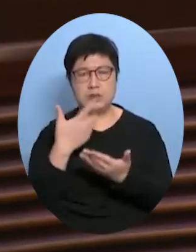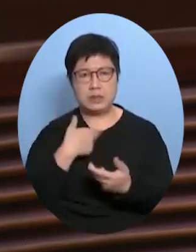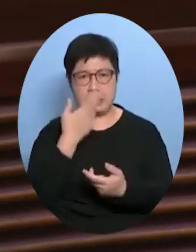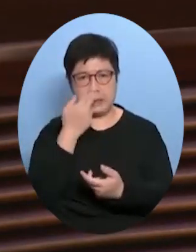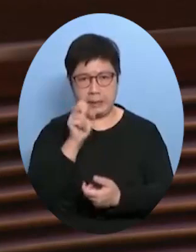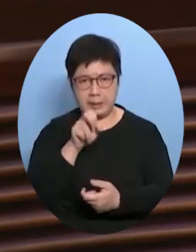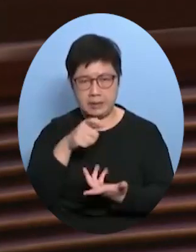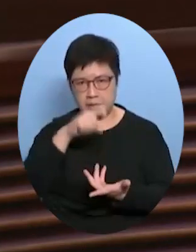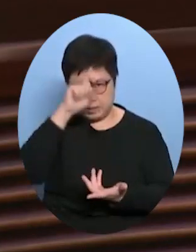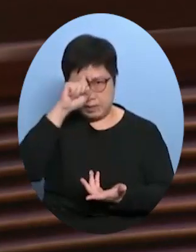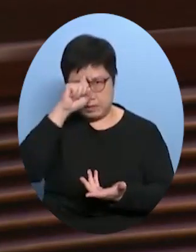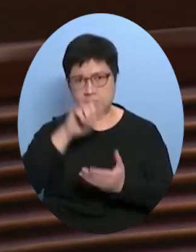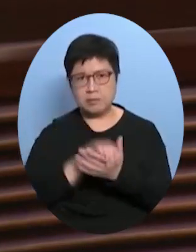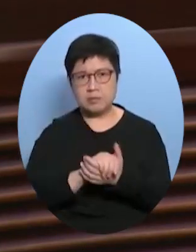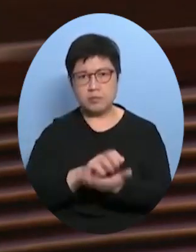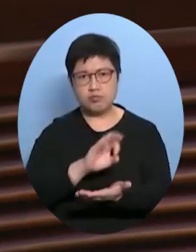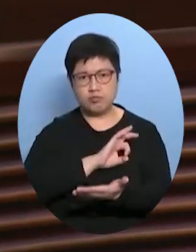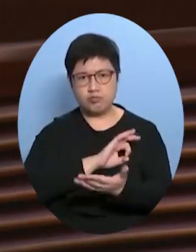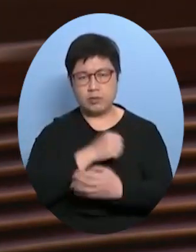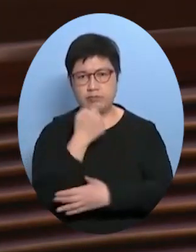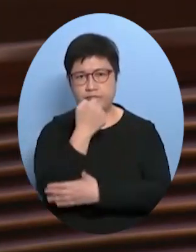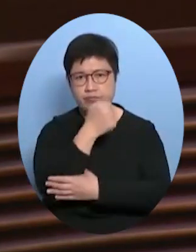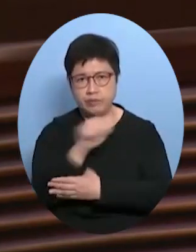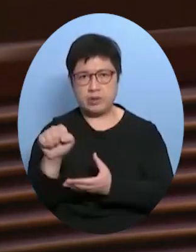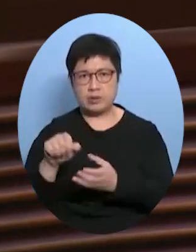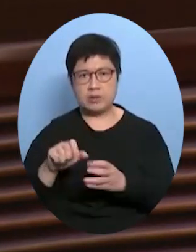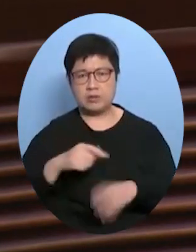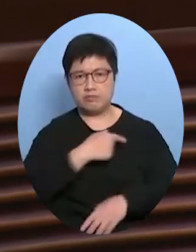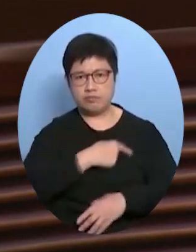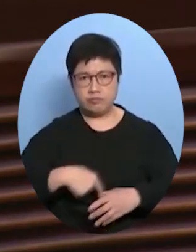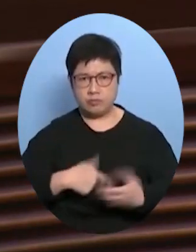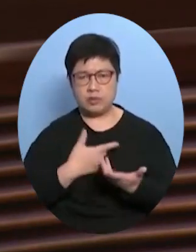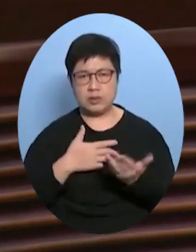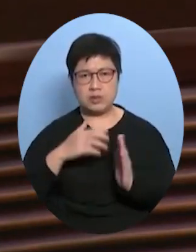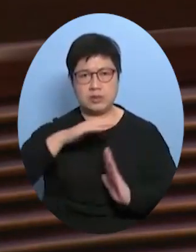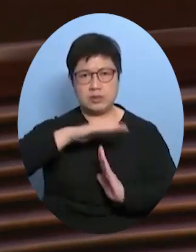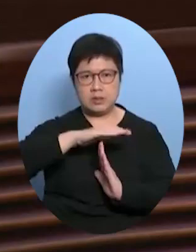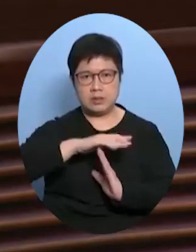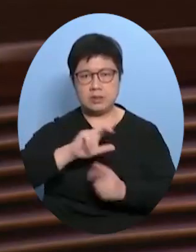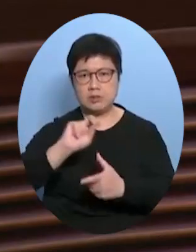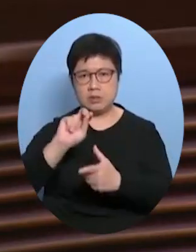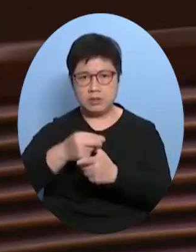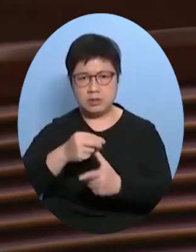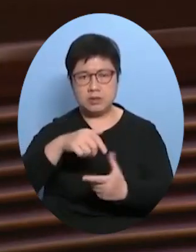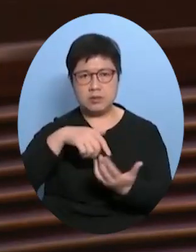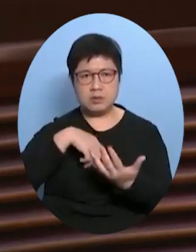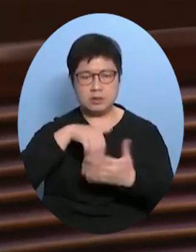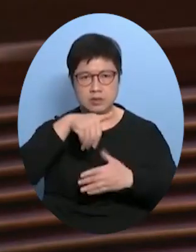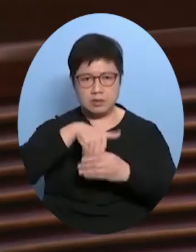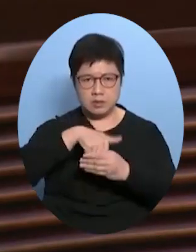目。議會被反對派癱瘓七個月，不能夠選出內會主